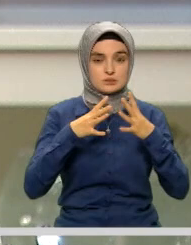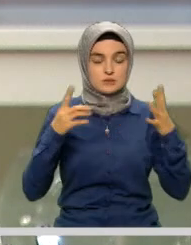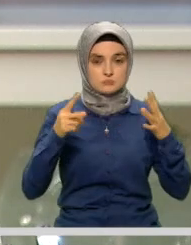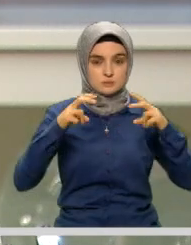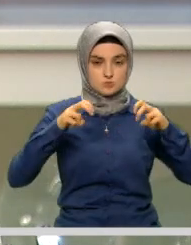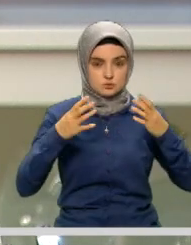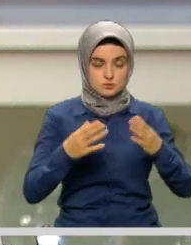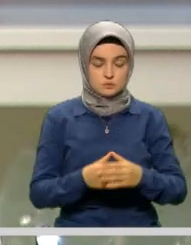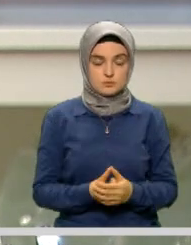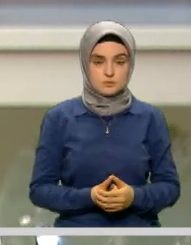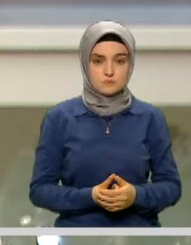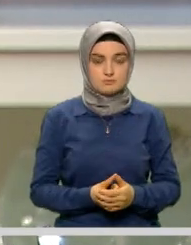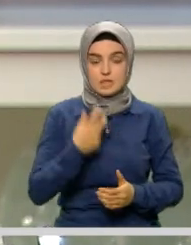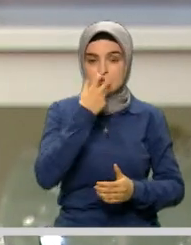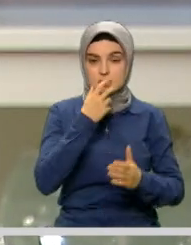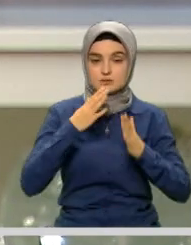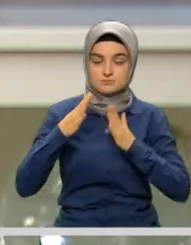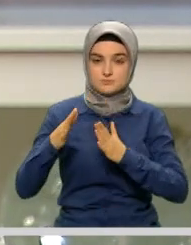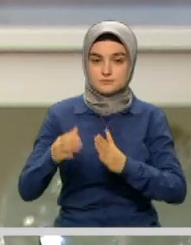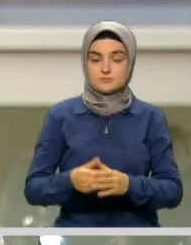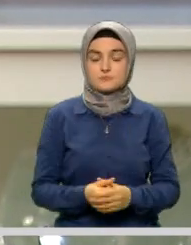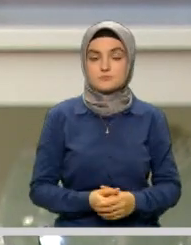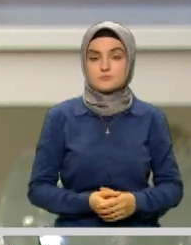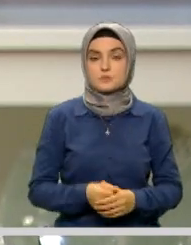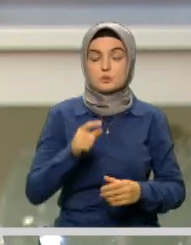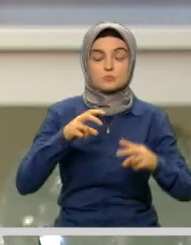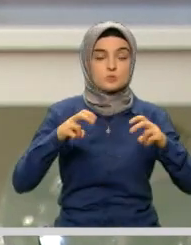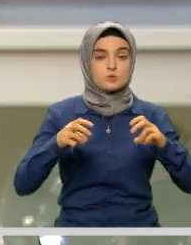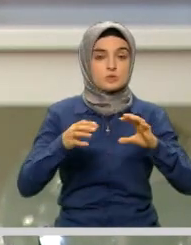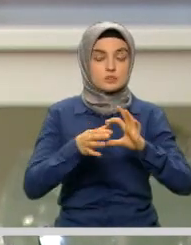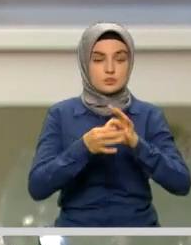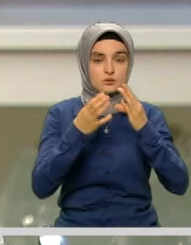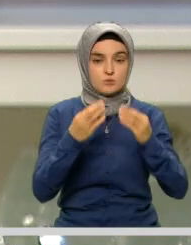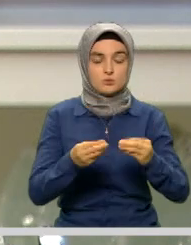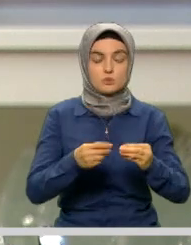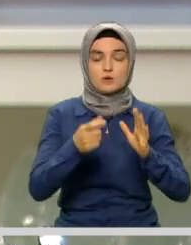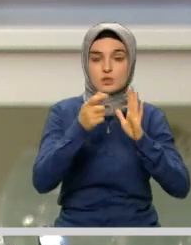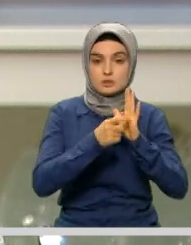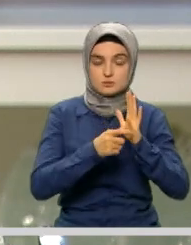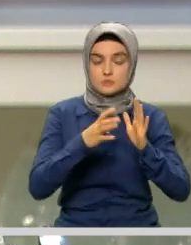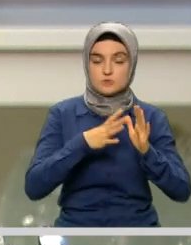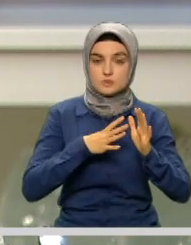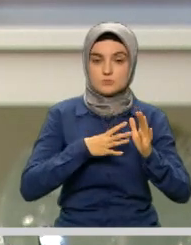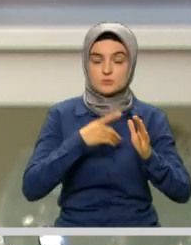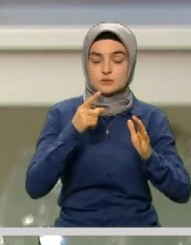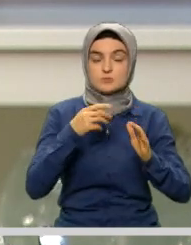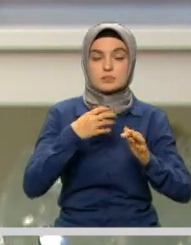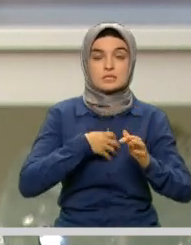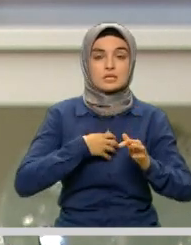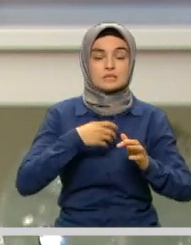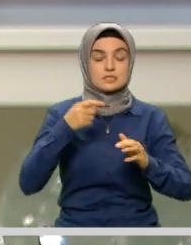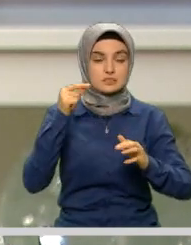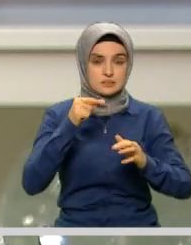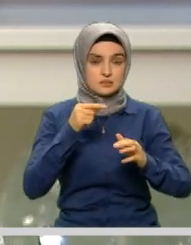konu. Tamam. O yüzden araya girdim. Şimdi esere gideceğiz. Bir de hocam bu konuyla ilgili, hani ayet-i kerimede de var ya, siz mesela cinsinden yapmak dediniz.